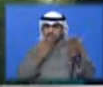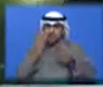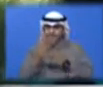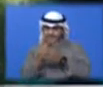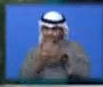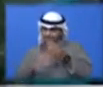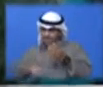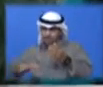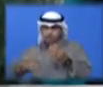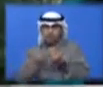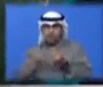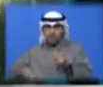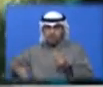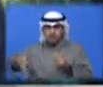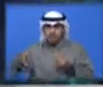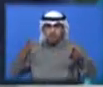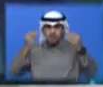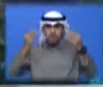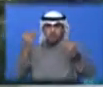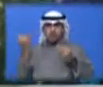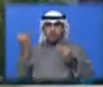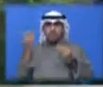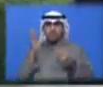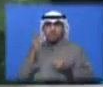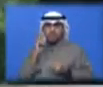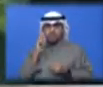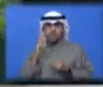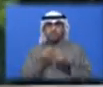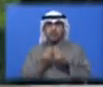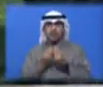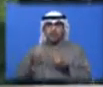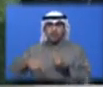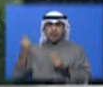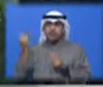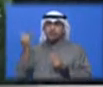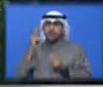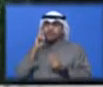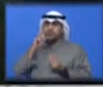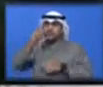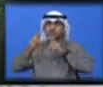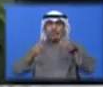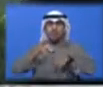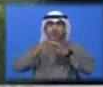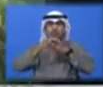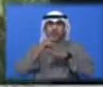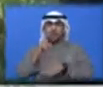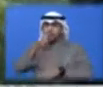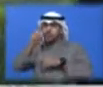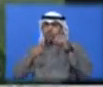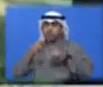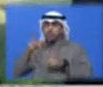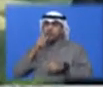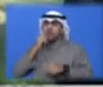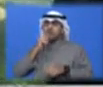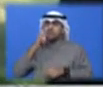وبدورنا كان لزاما علينا أن نزول إلى الشارع والاستماع لرأي المواطنين حول هذه القضية وكيف يرون مستوى